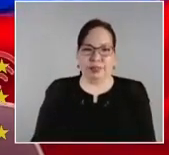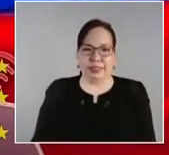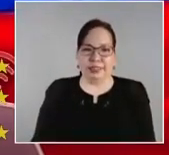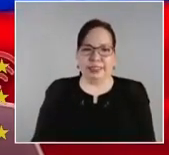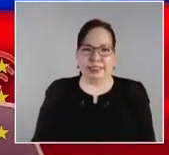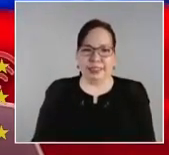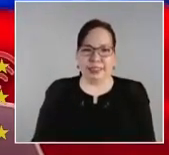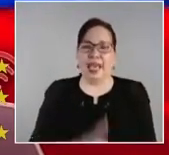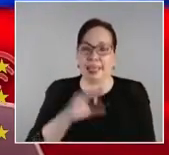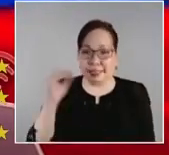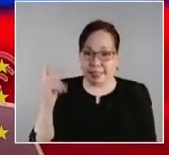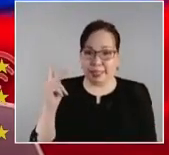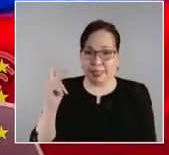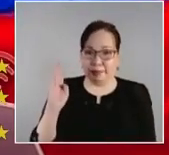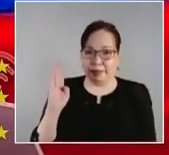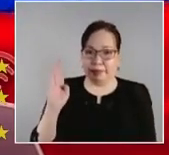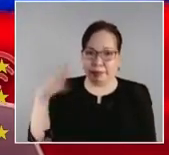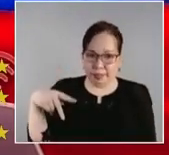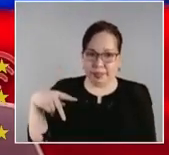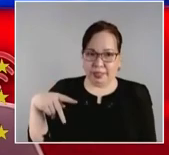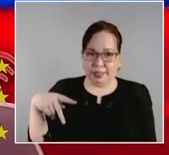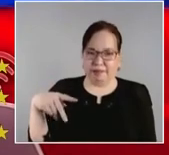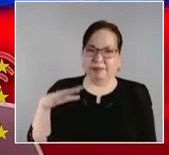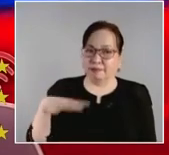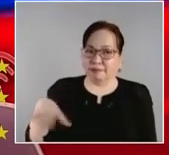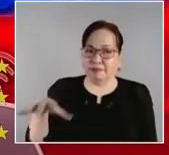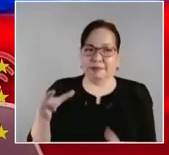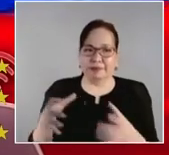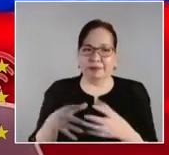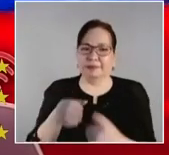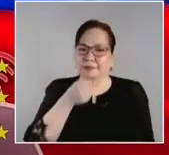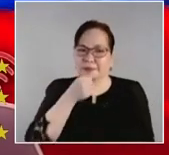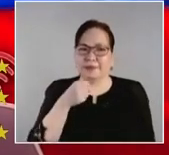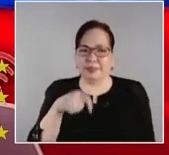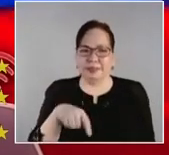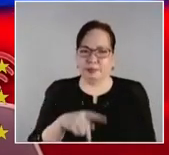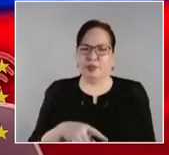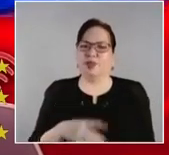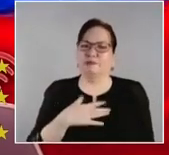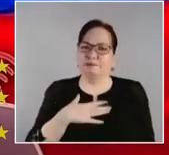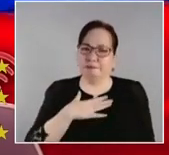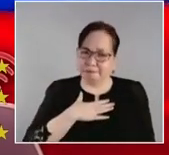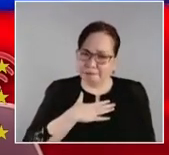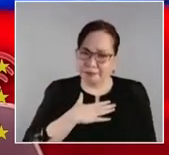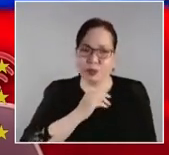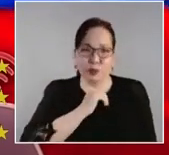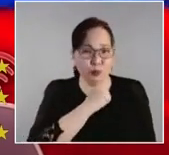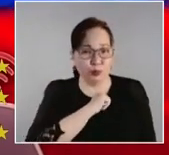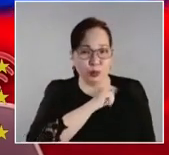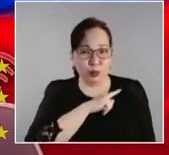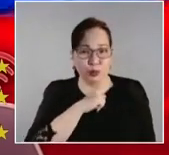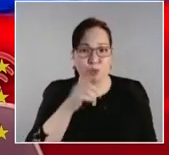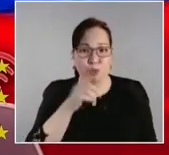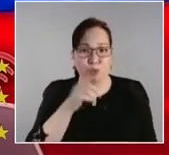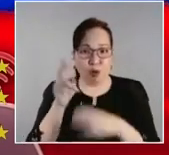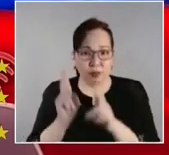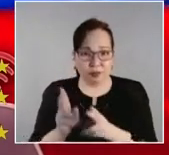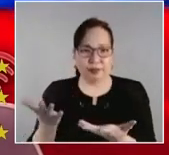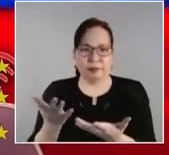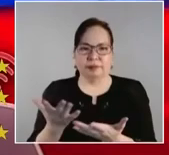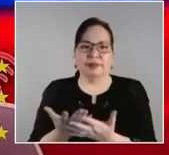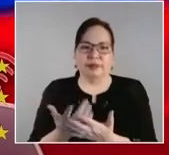KBP... Takapisana ng broadcasters ng Pilipinas. Isa pong malaking karangalan at pribilehyo na mabigyan nyo kami